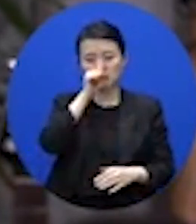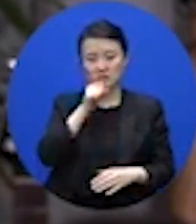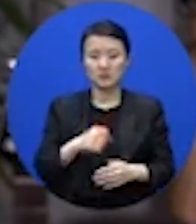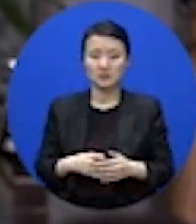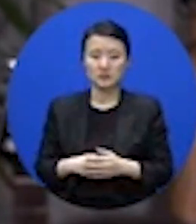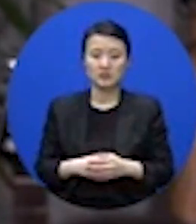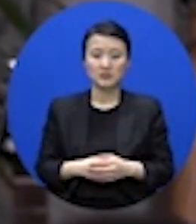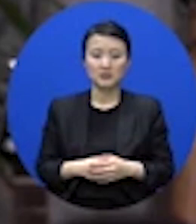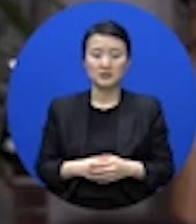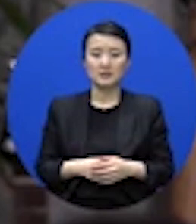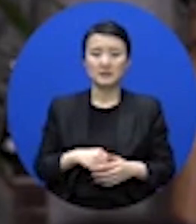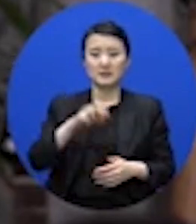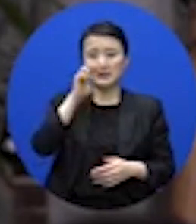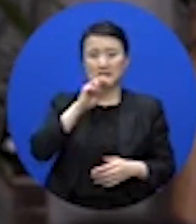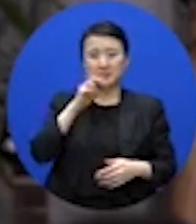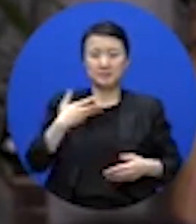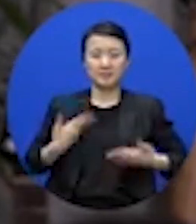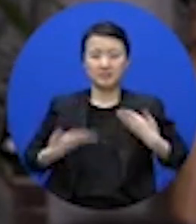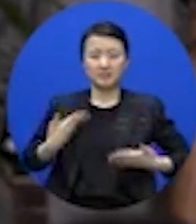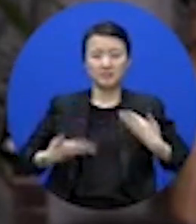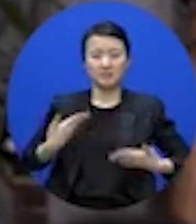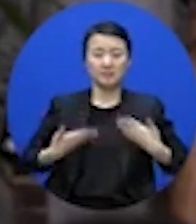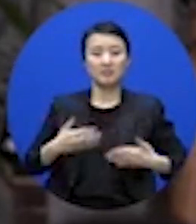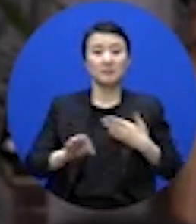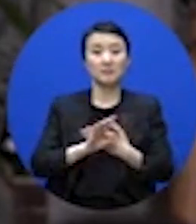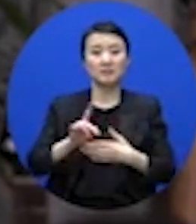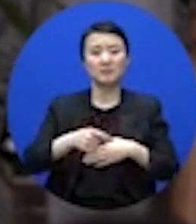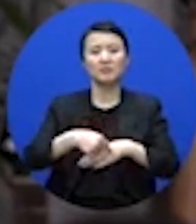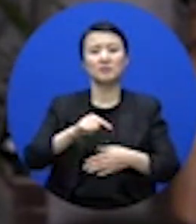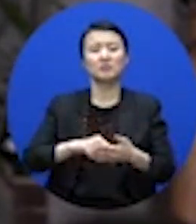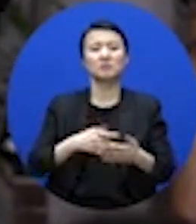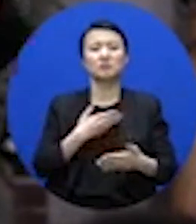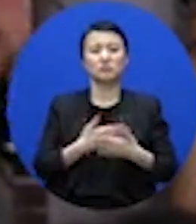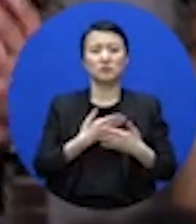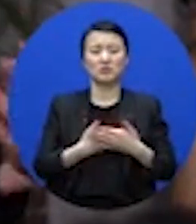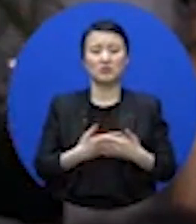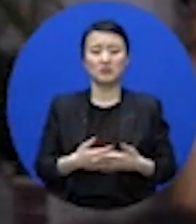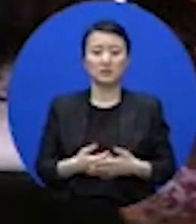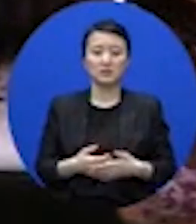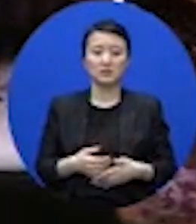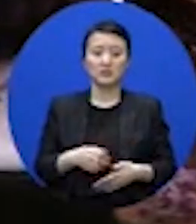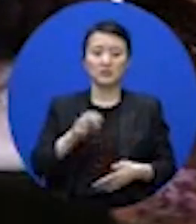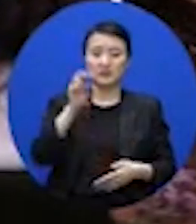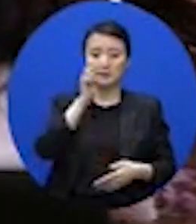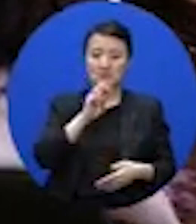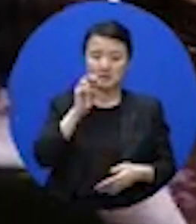계속 복잡하면 우리에게 뭘 주나요? 불안감을 줍니다. 근데 음악이